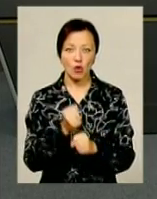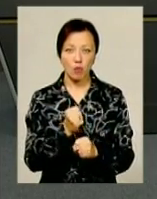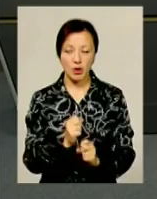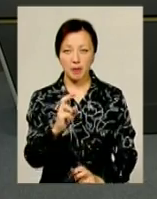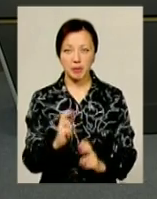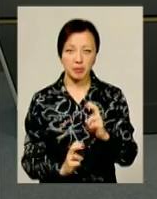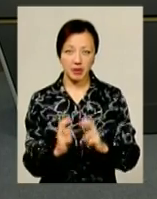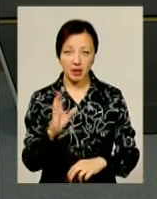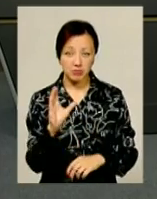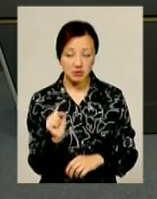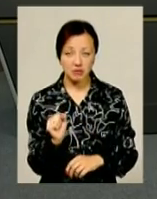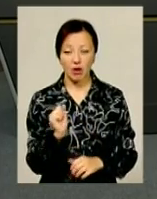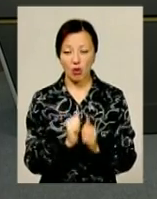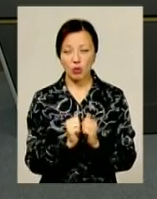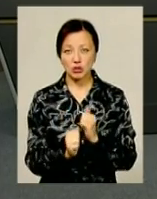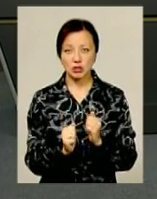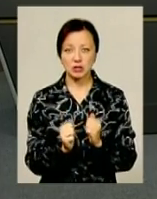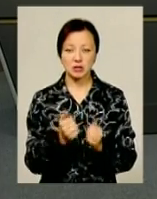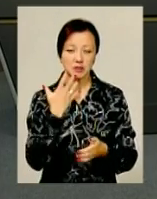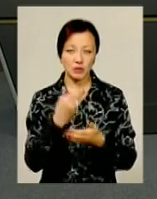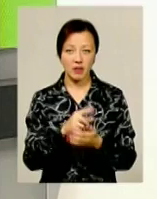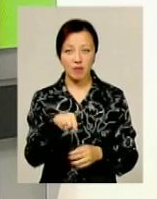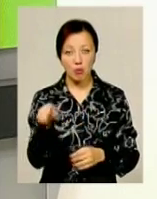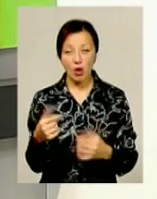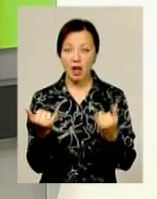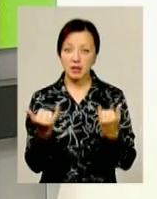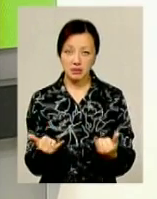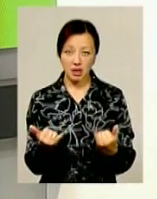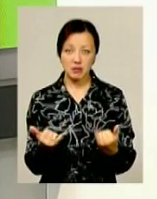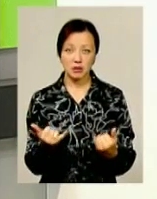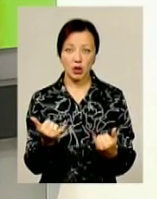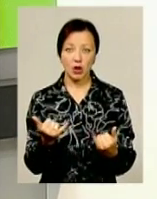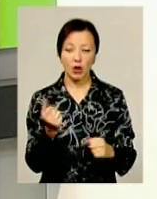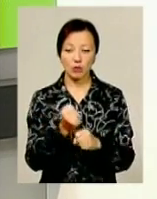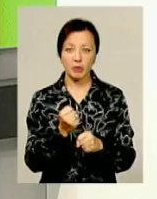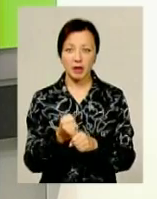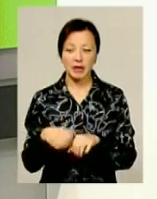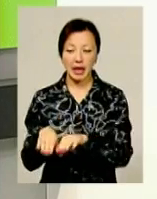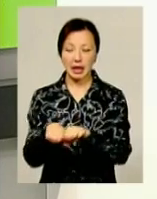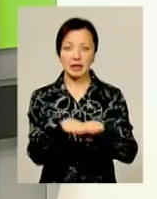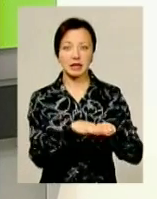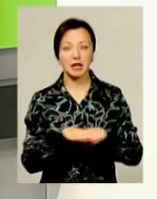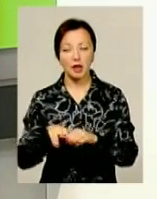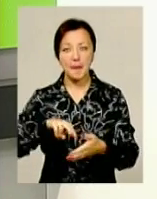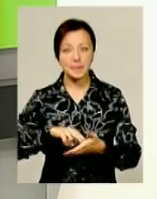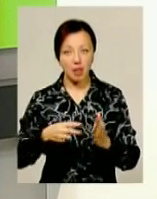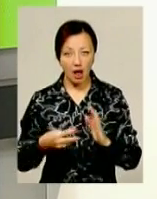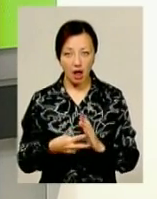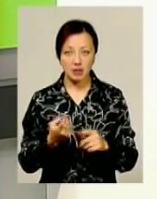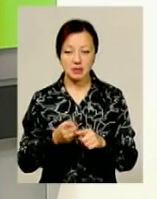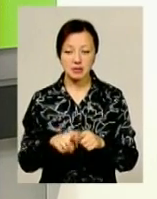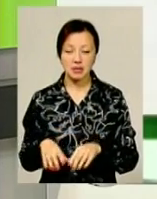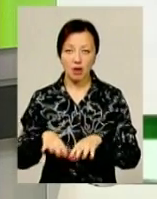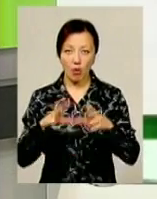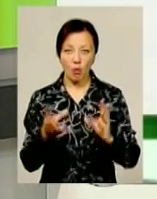і кожен ставить якісь свої вимоги. А зараз розробляється єдиний комплексний план. Цей